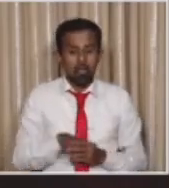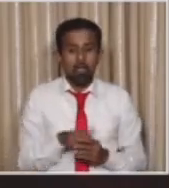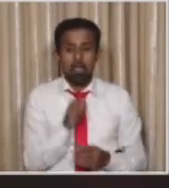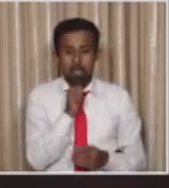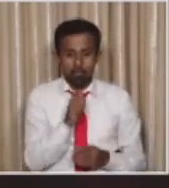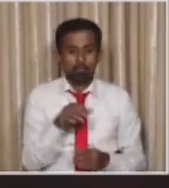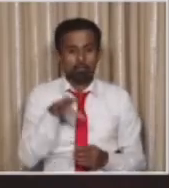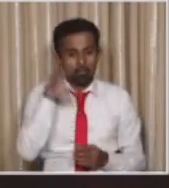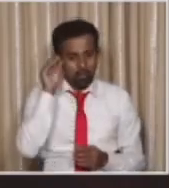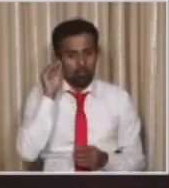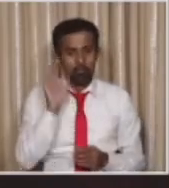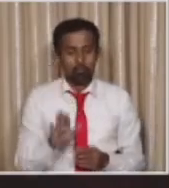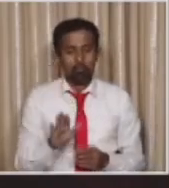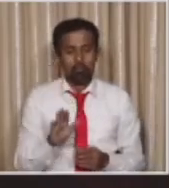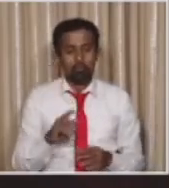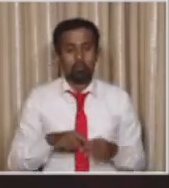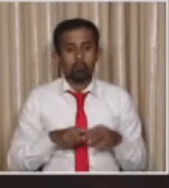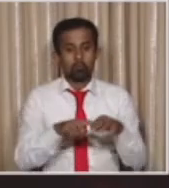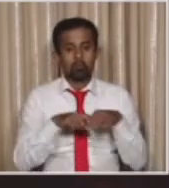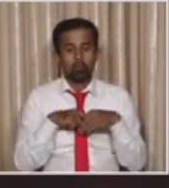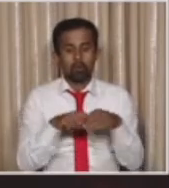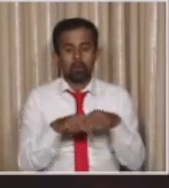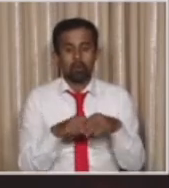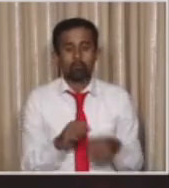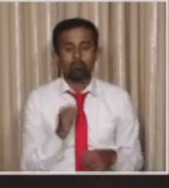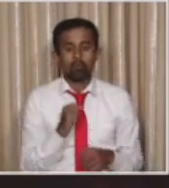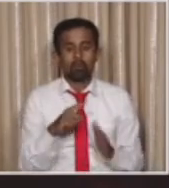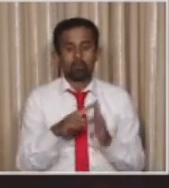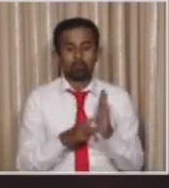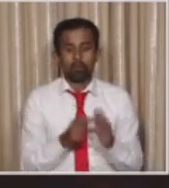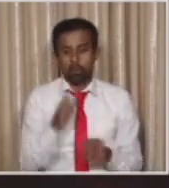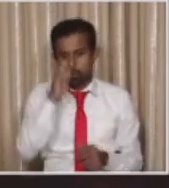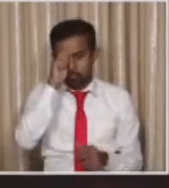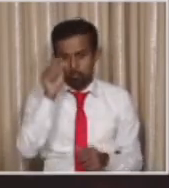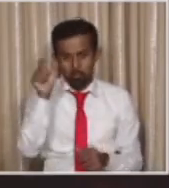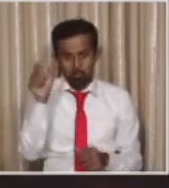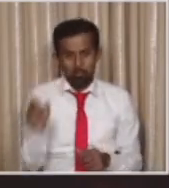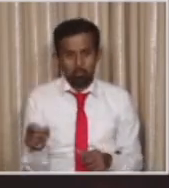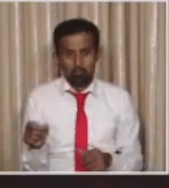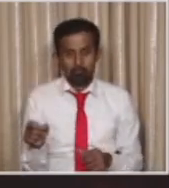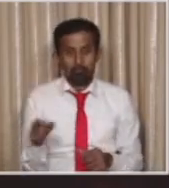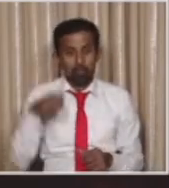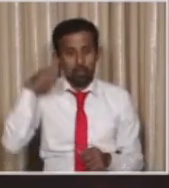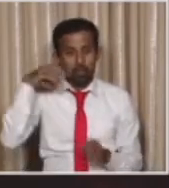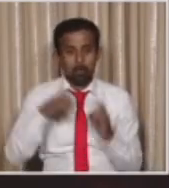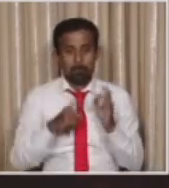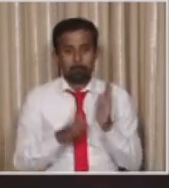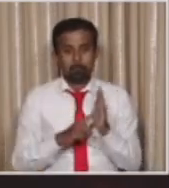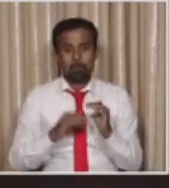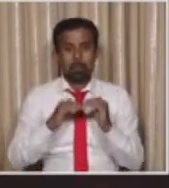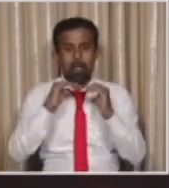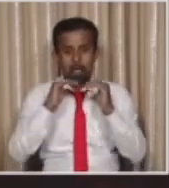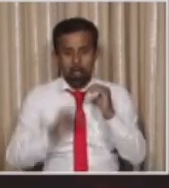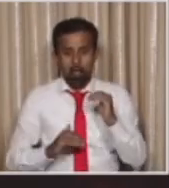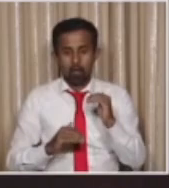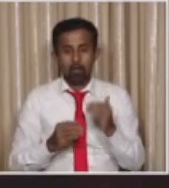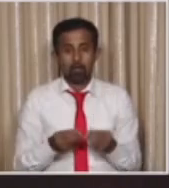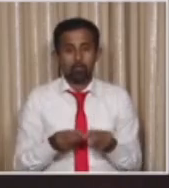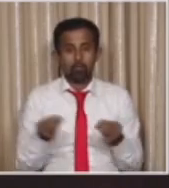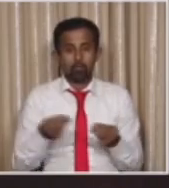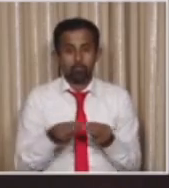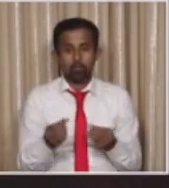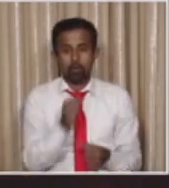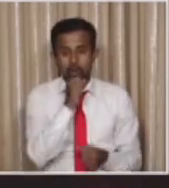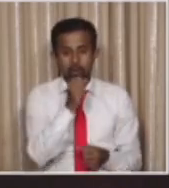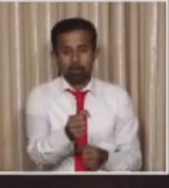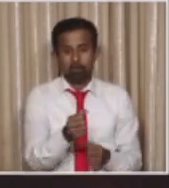ඒ වගේම මම ප්‍රශ්න කරන එක තමයි ජනක රත්නායක මැතිතුමාගෙන් දැන් ලයිට් බිල අඩු කරන්න ප්‍රවෘත්ති සාකච්ඡා